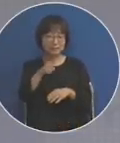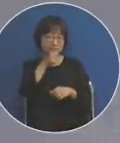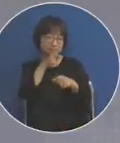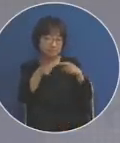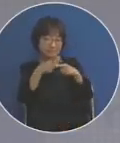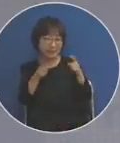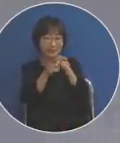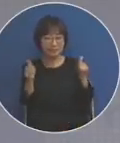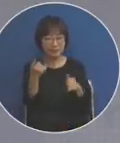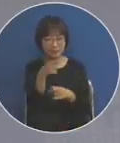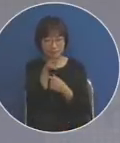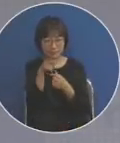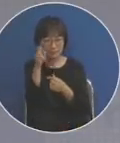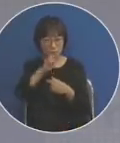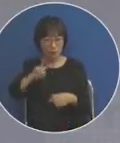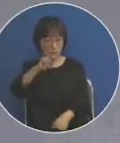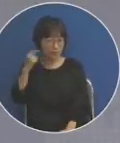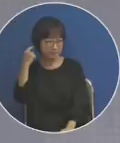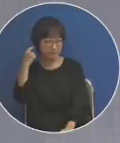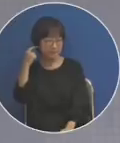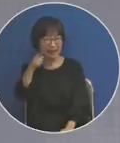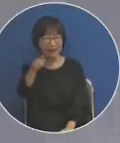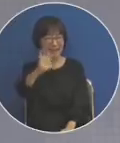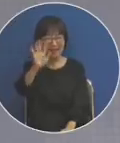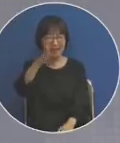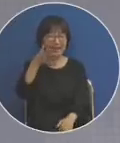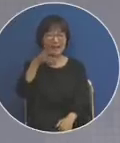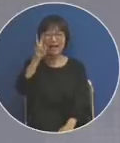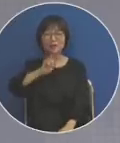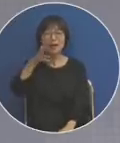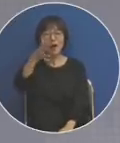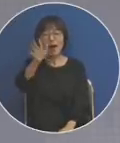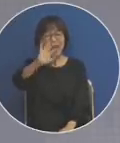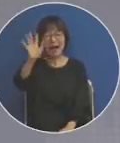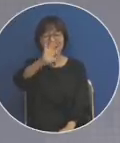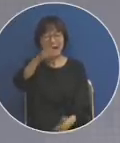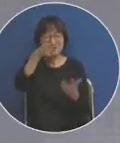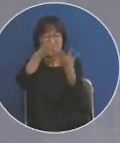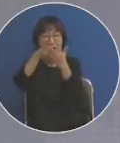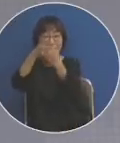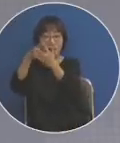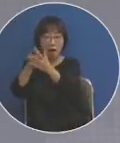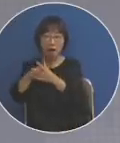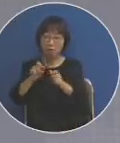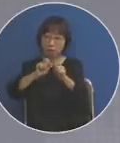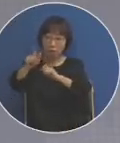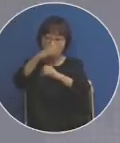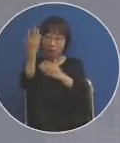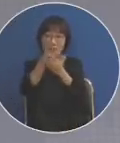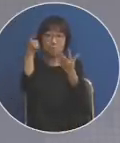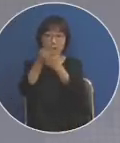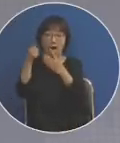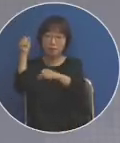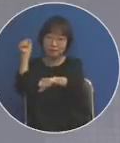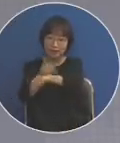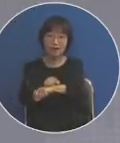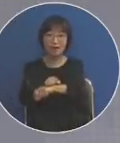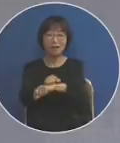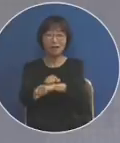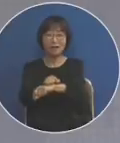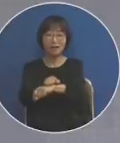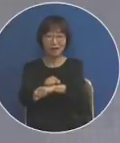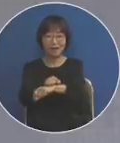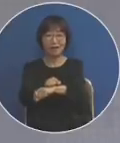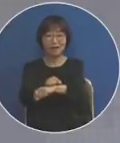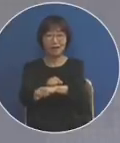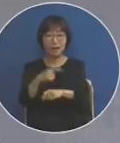singer this person might be, people, professional singers could tell if they're a singer or not professionally. 거의 99% 맞더라. 저 사람 가수는 아닙니다. 그런데 거의 99% 맞더라고. And when